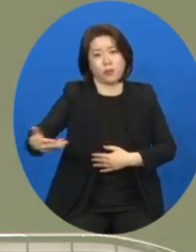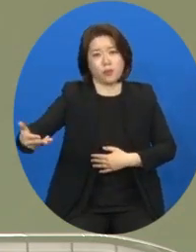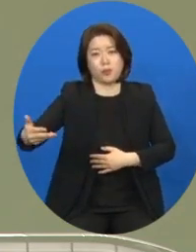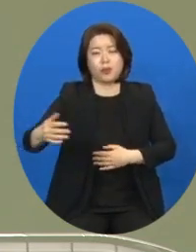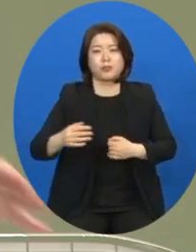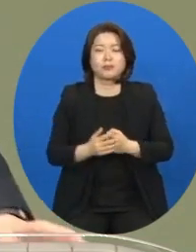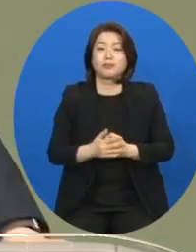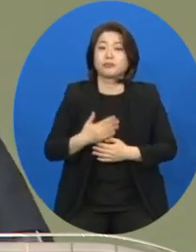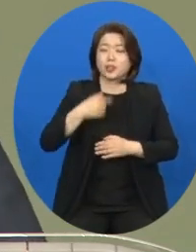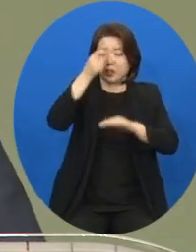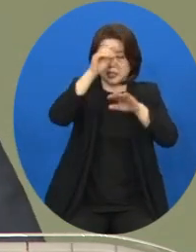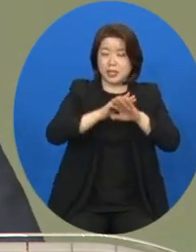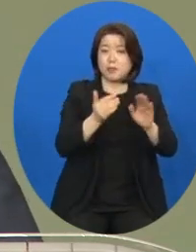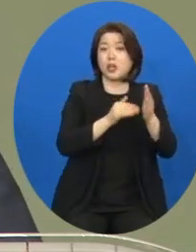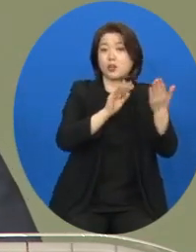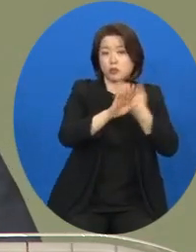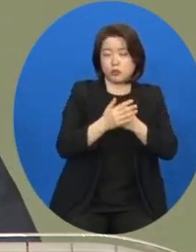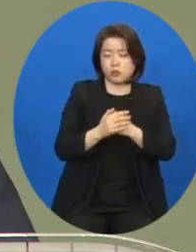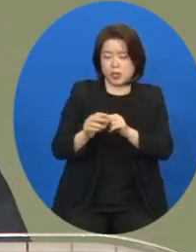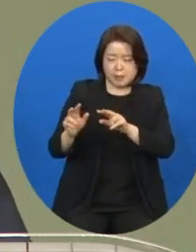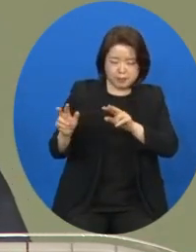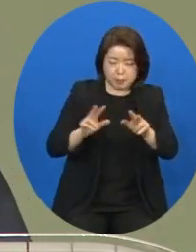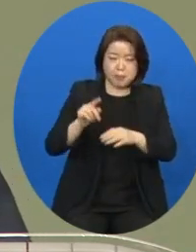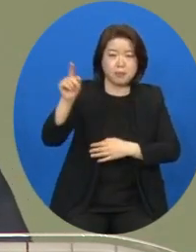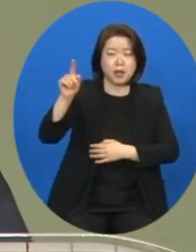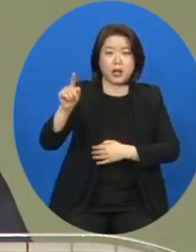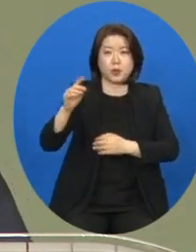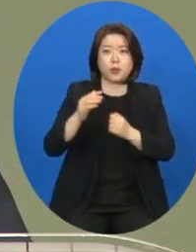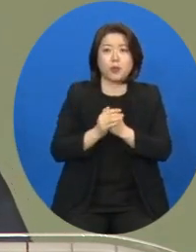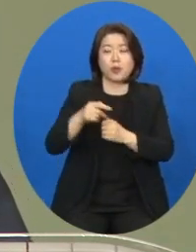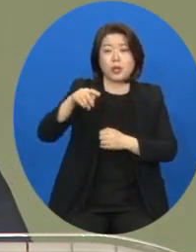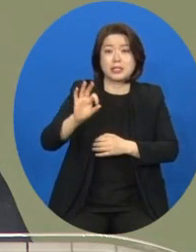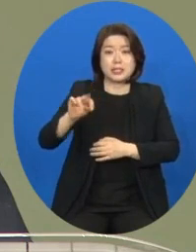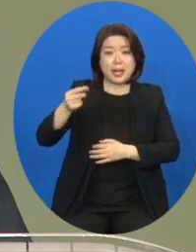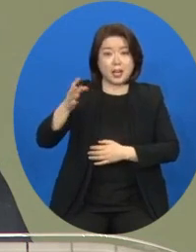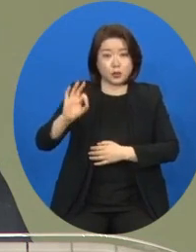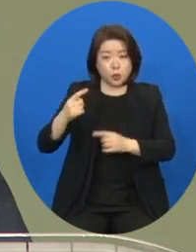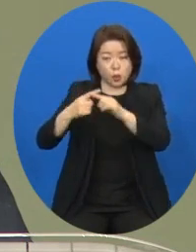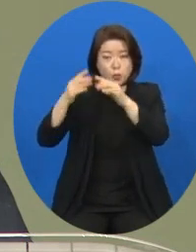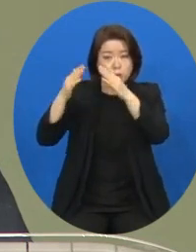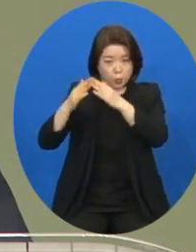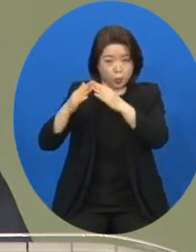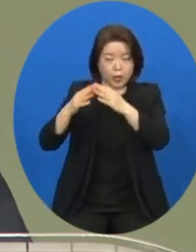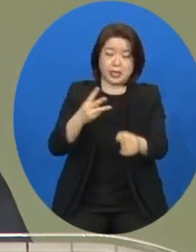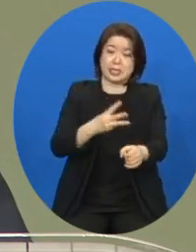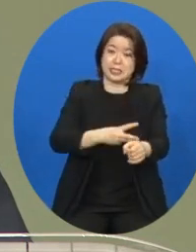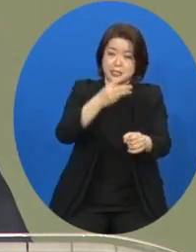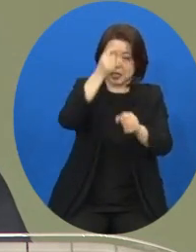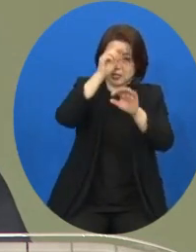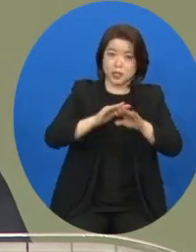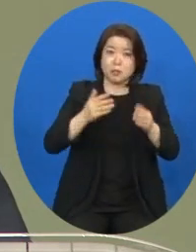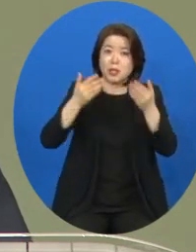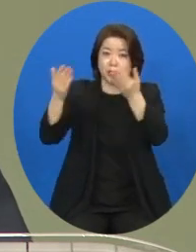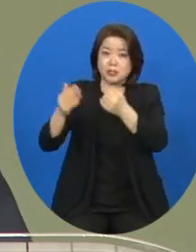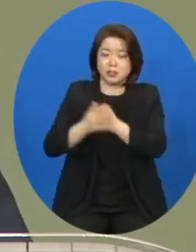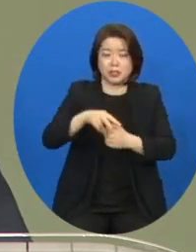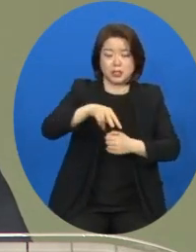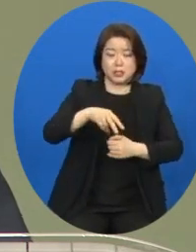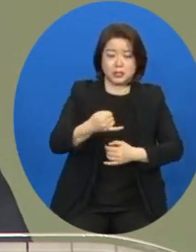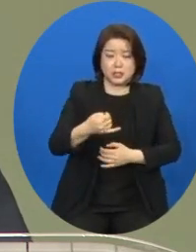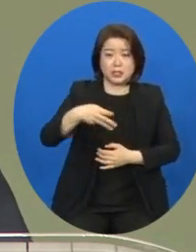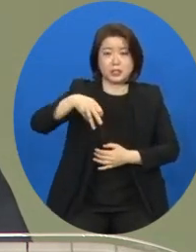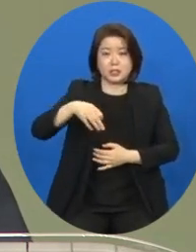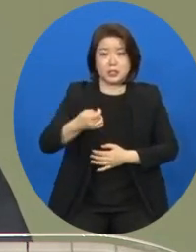바로 저 남대문에 있는 상동교회 3시에 드리는 스크랜턴